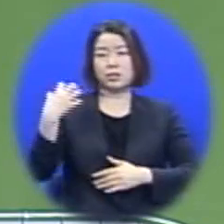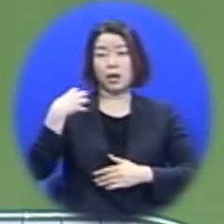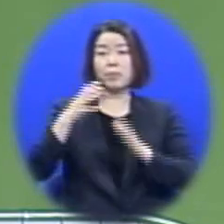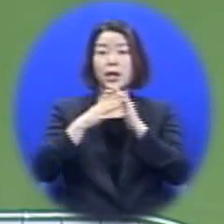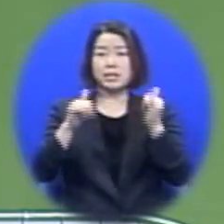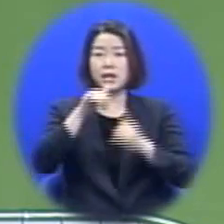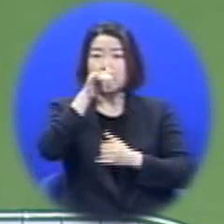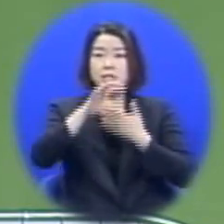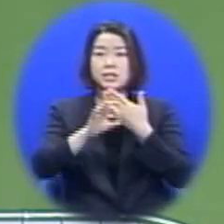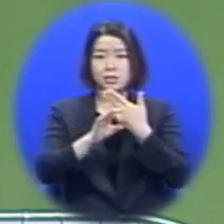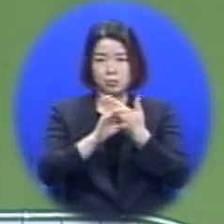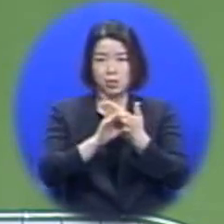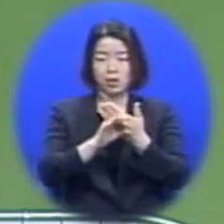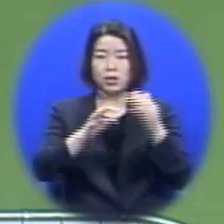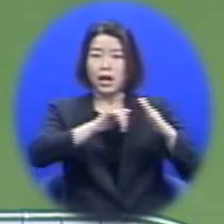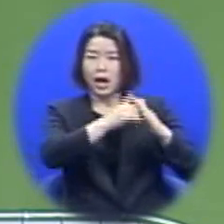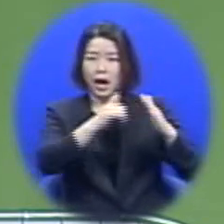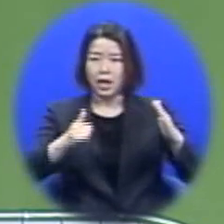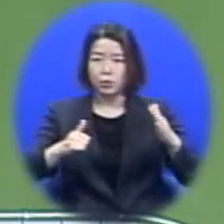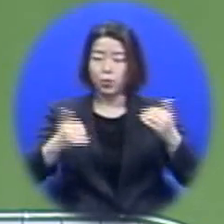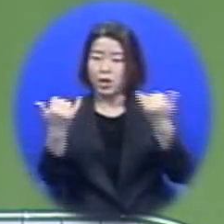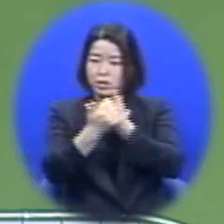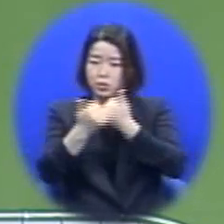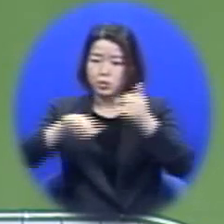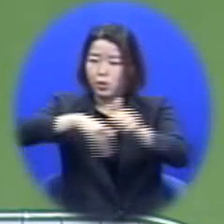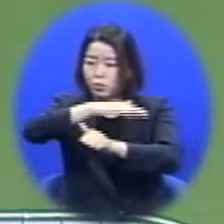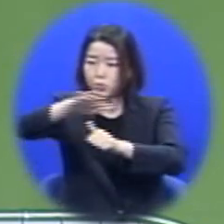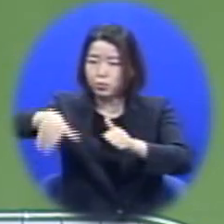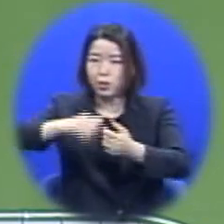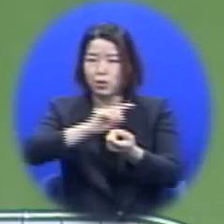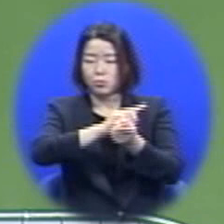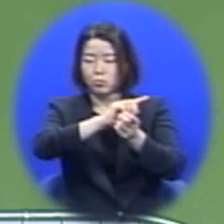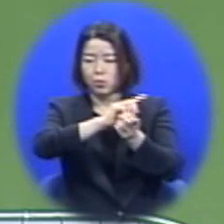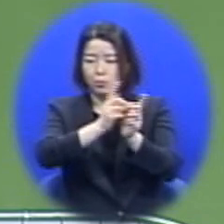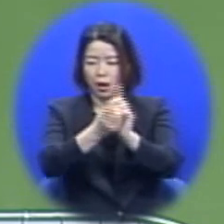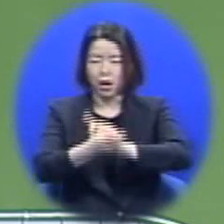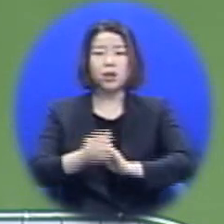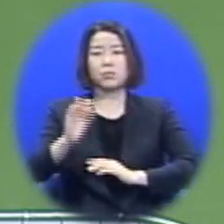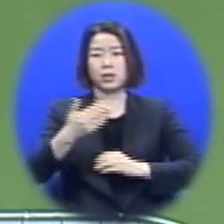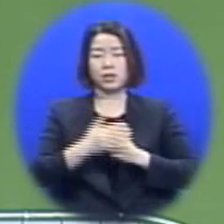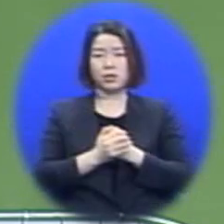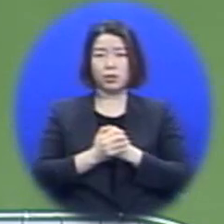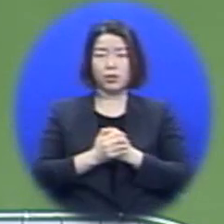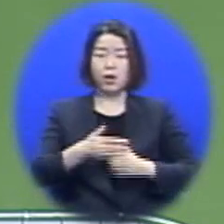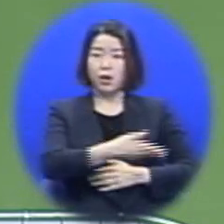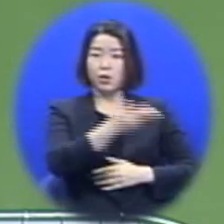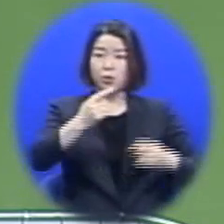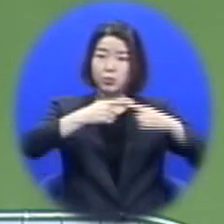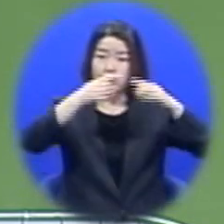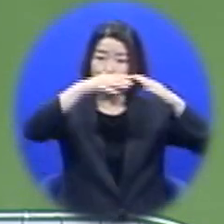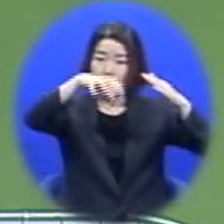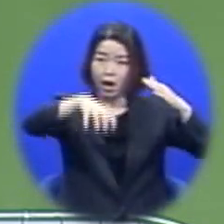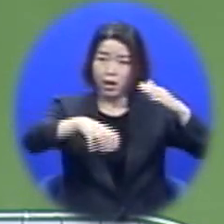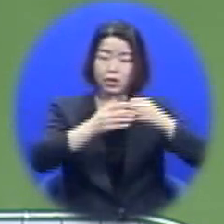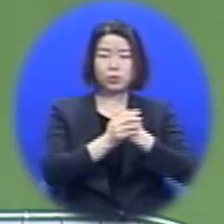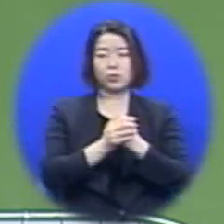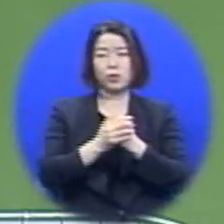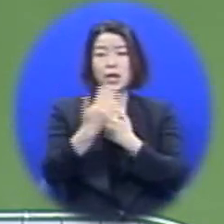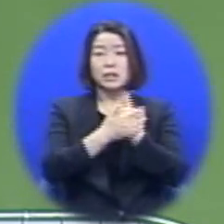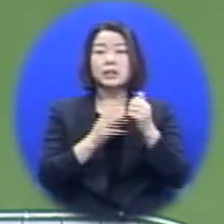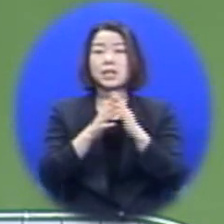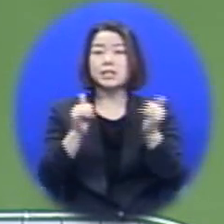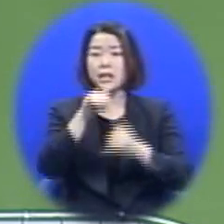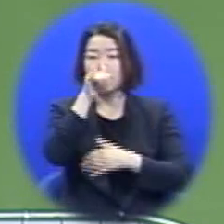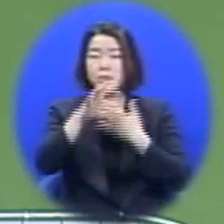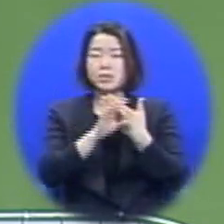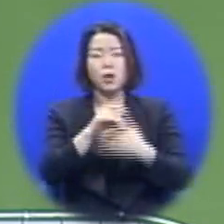사람이 있으면 가족과 친척 분위기가 확 달라집니다. 여러분, 교회 안에도 은혜의 사람이 있으면